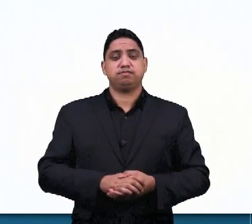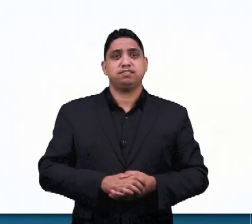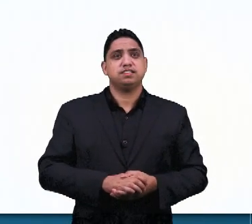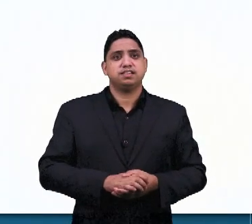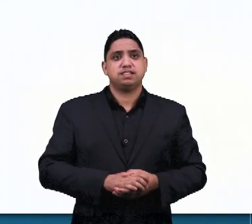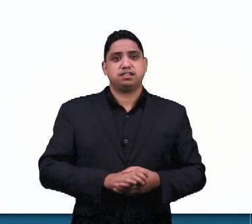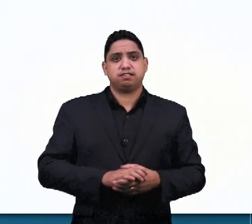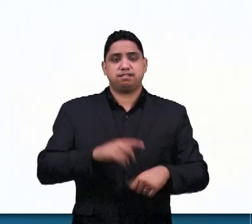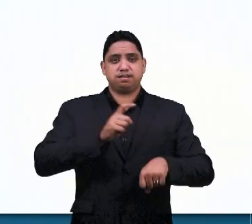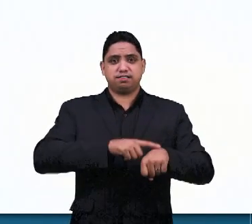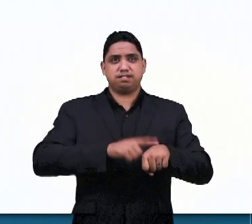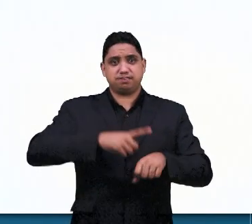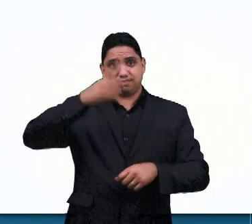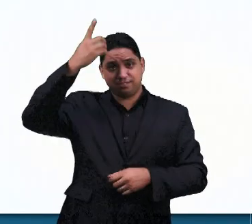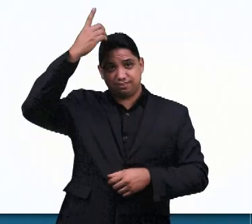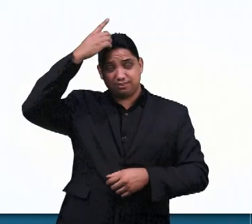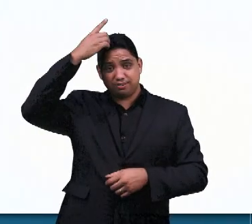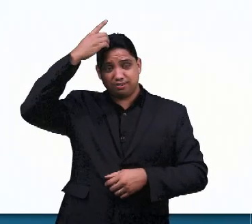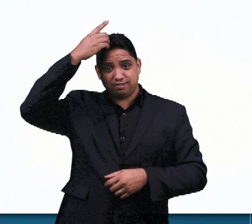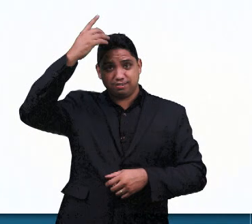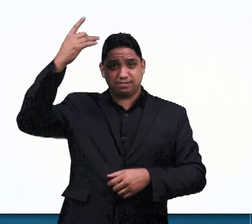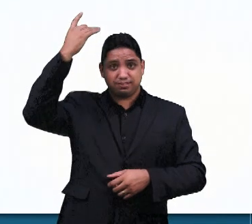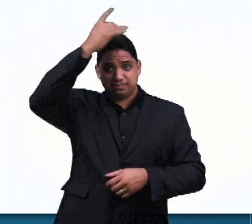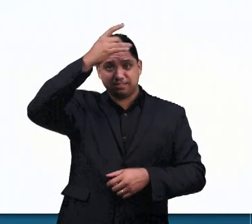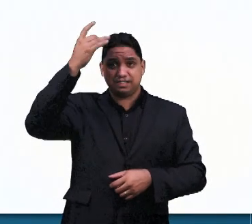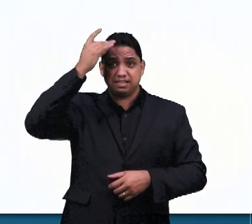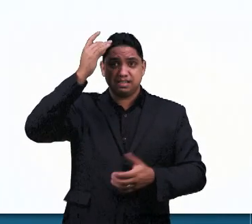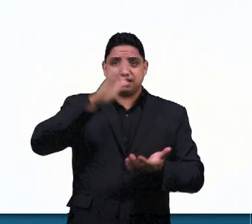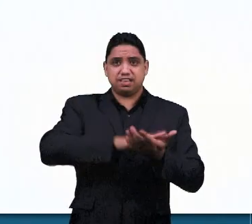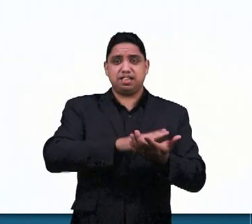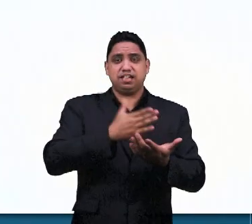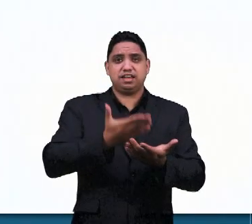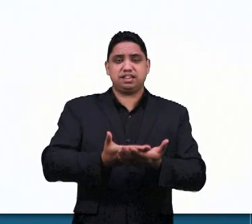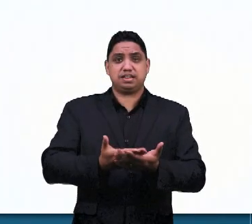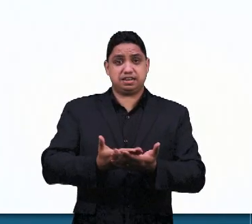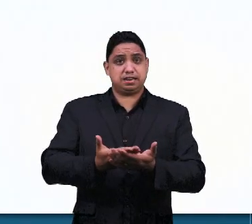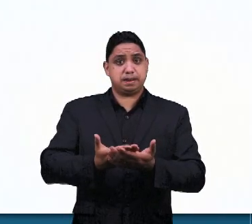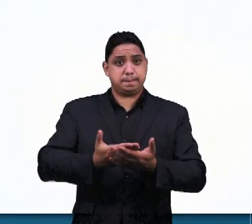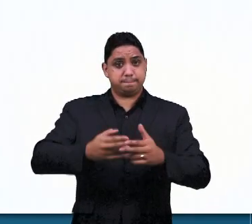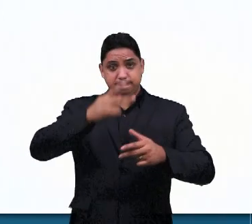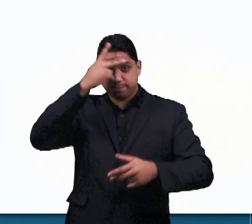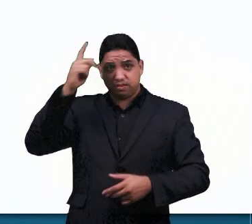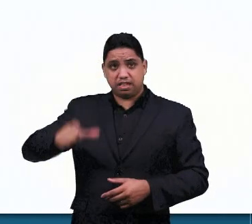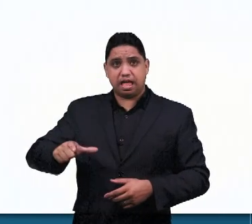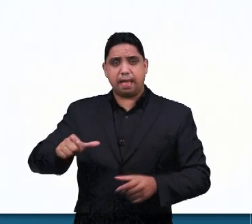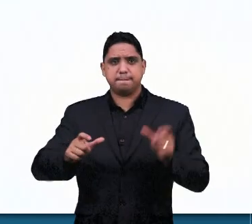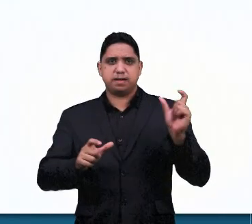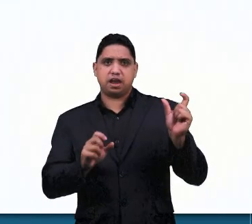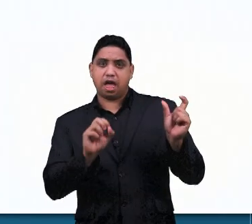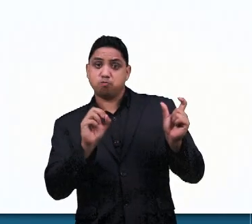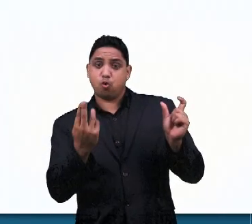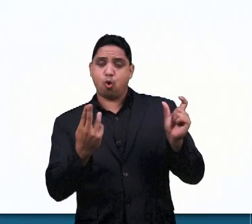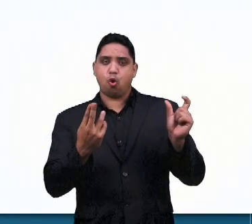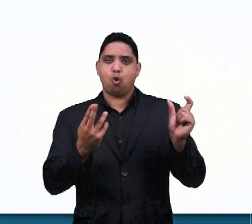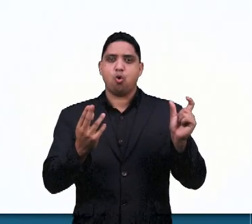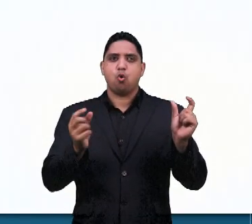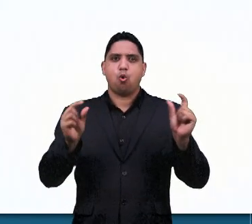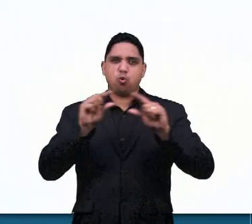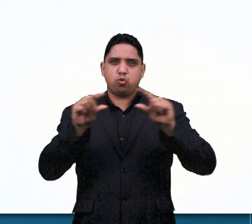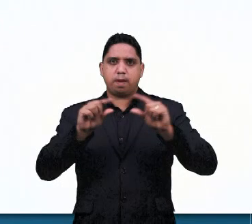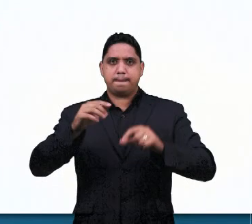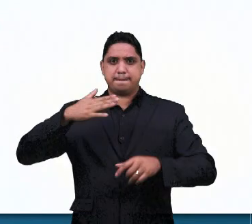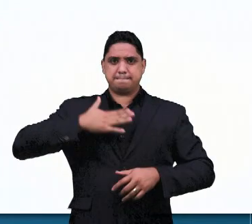don spirituel est interprété par le frère, la parole ou expression mon serviteur